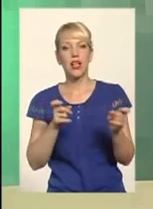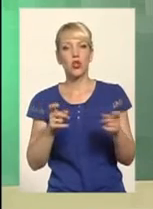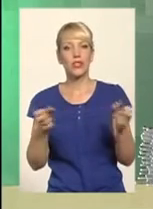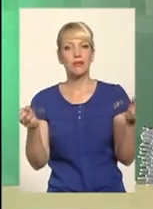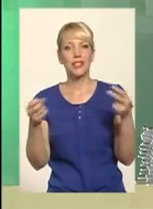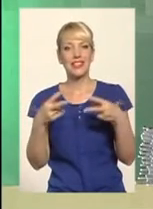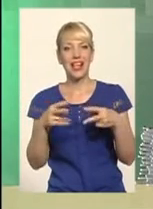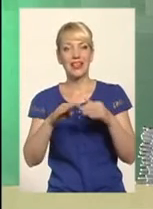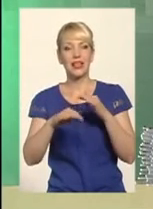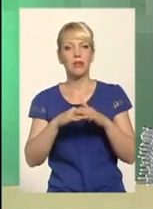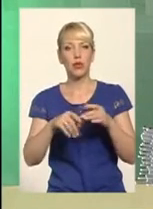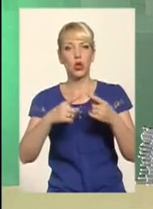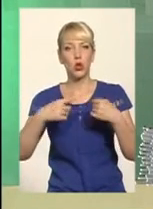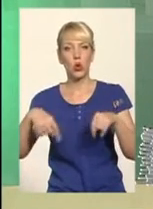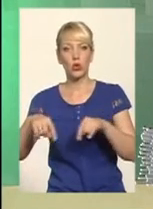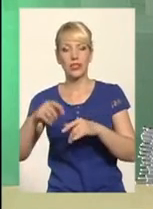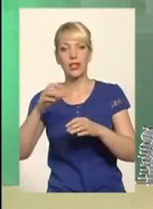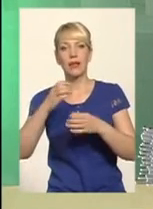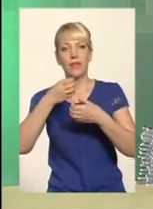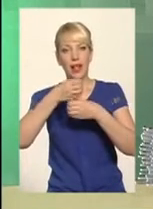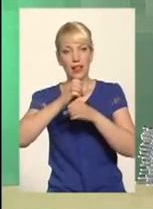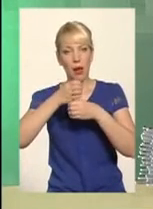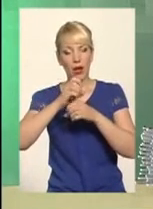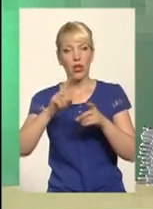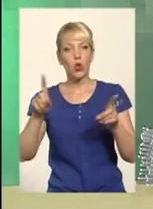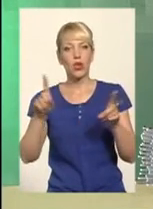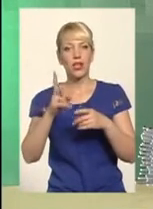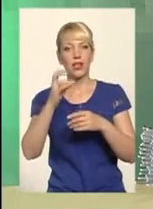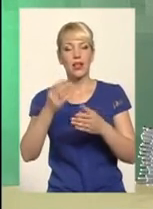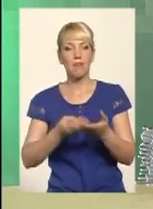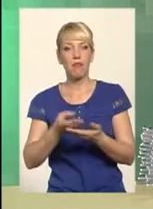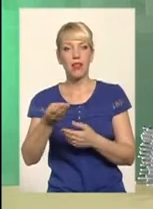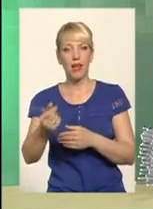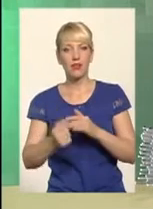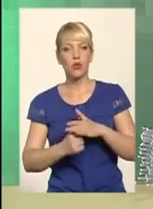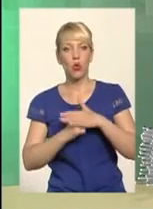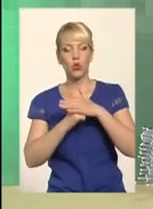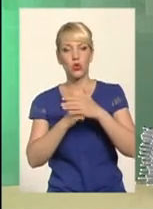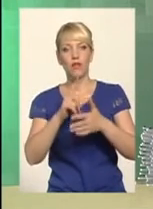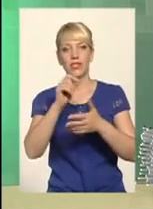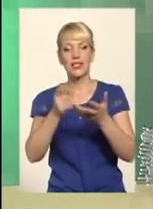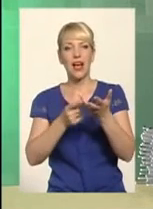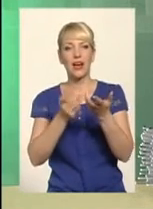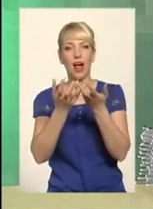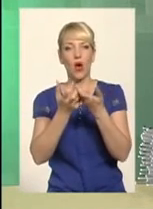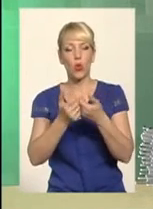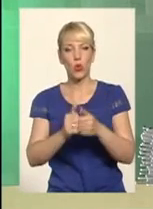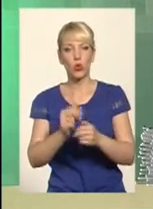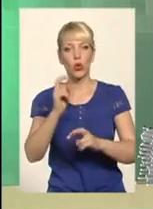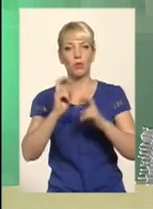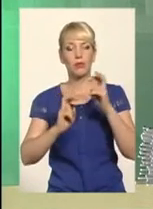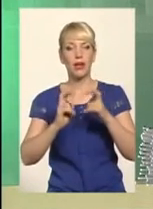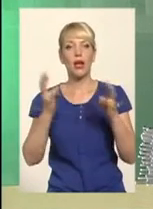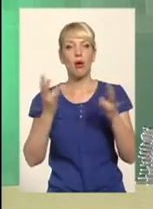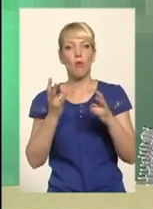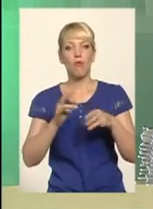підрозділів лабораторій, які на платній основі і за рахунок підприємства, це основна трудність, і за рахунок підприємства